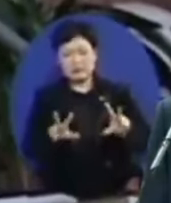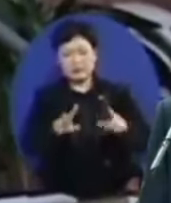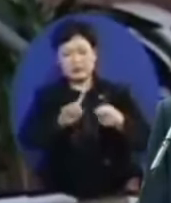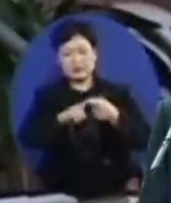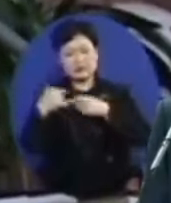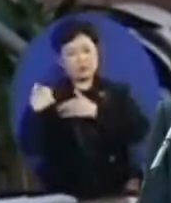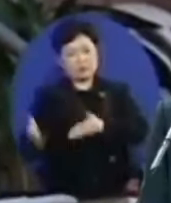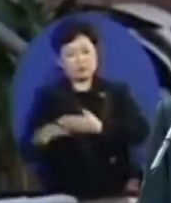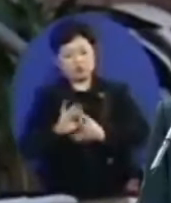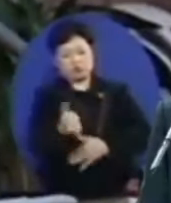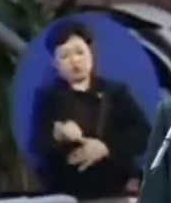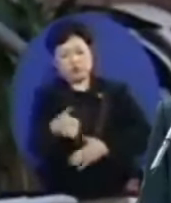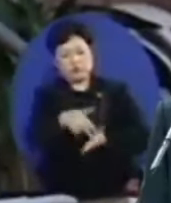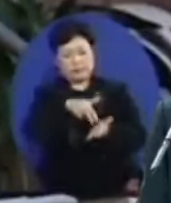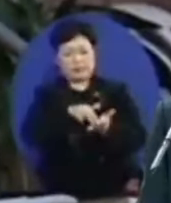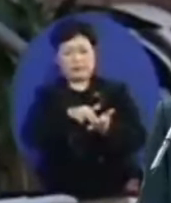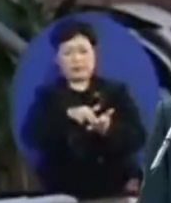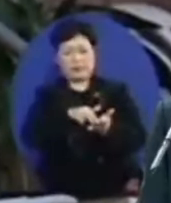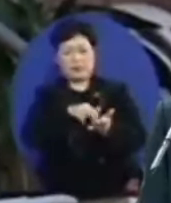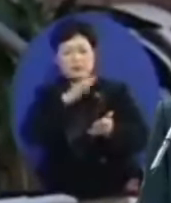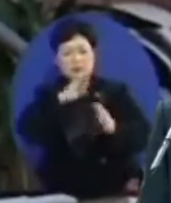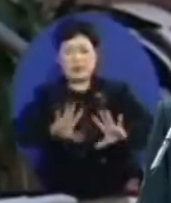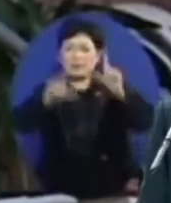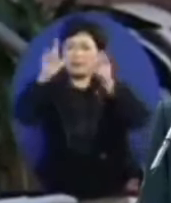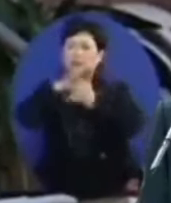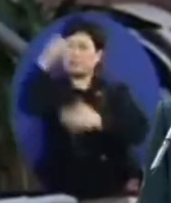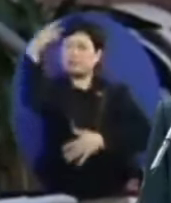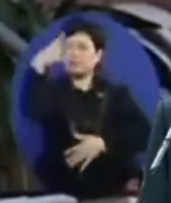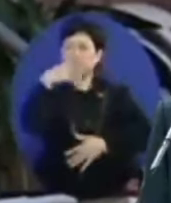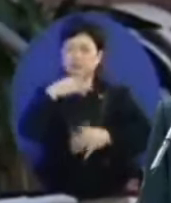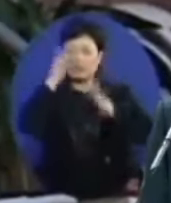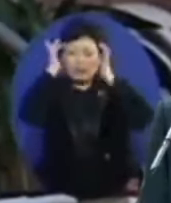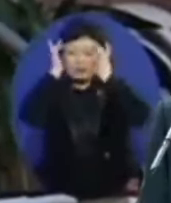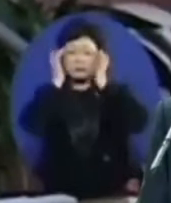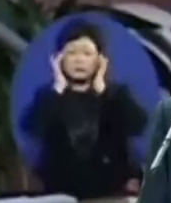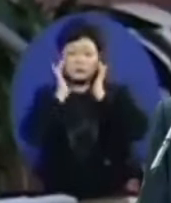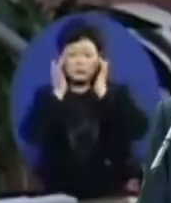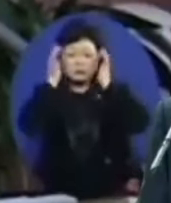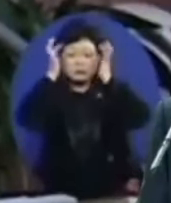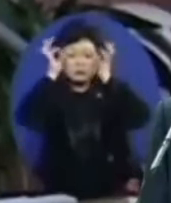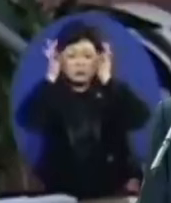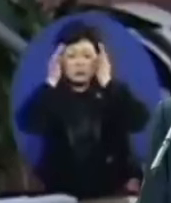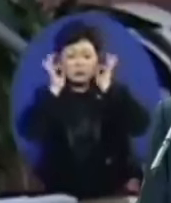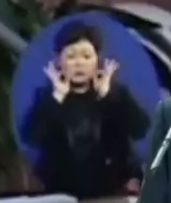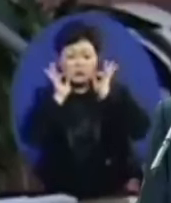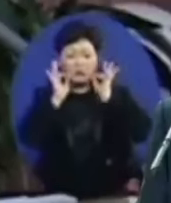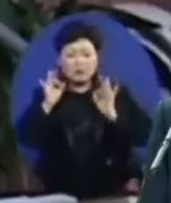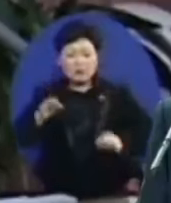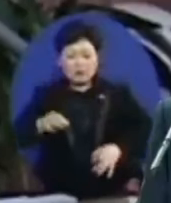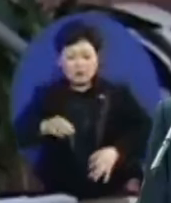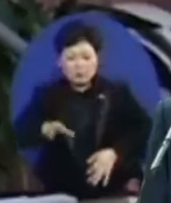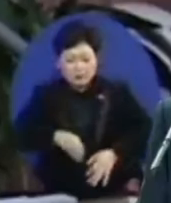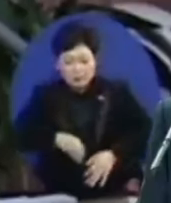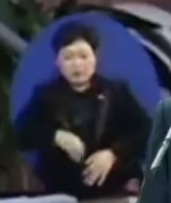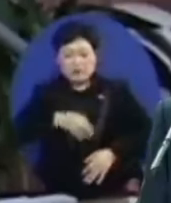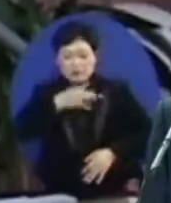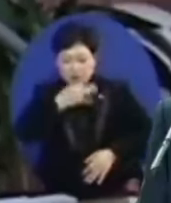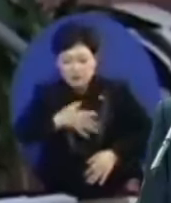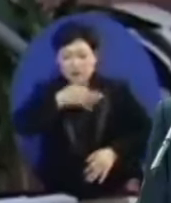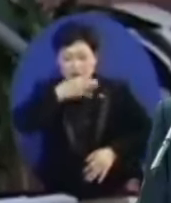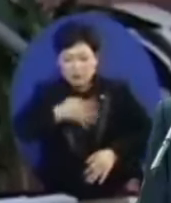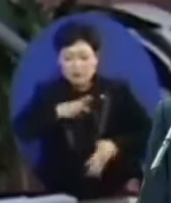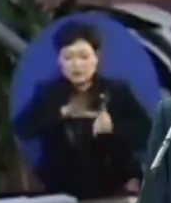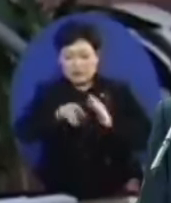내버려 두면 죽을 수밖에 없습니다. 햇빛은 내리 쪼이고 땀은 계속 나고 흙이 져서 숨을 쉴 수가 없는데 바로